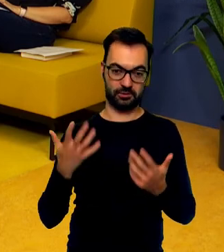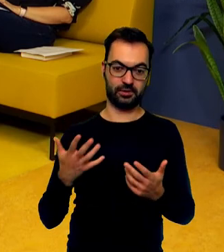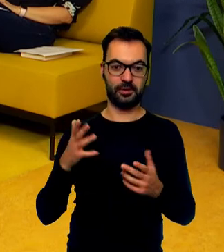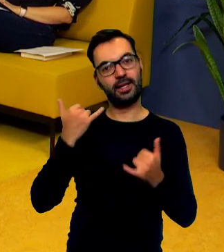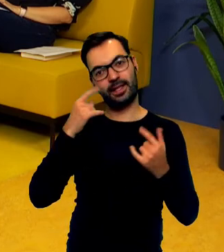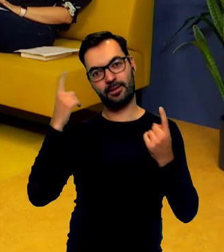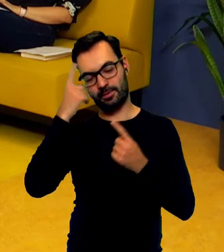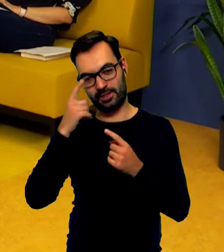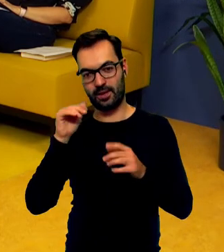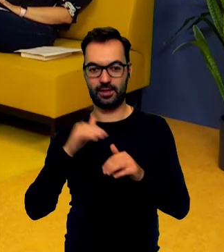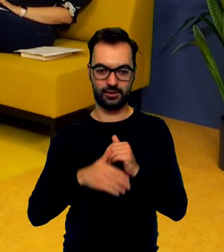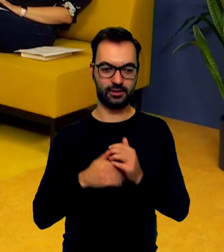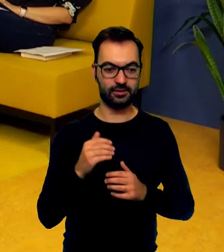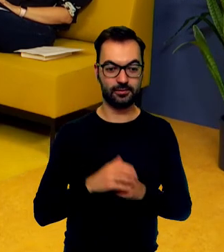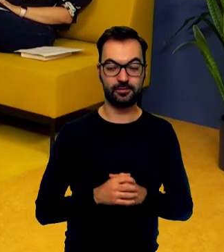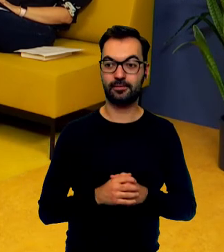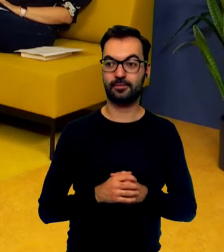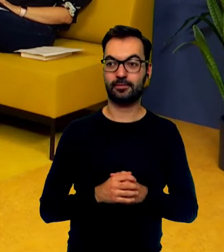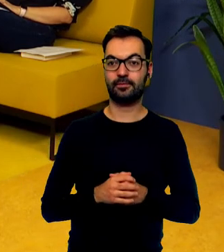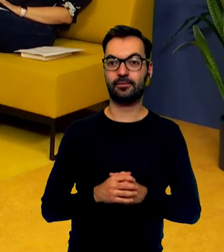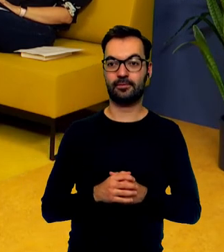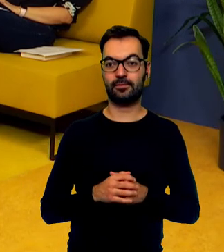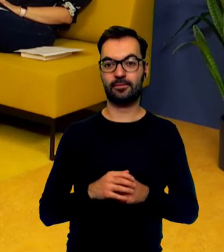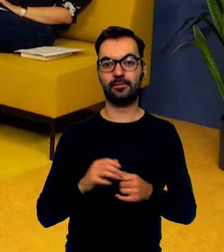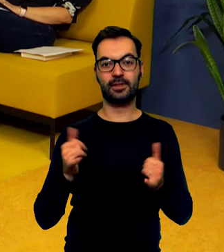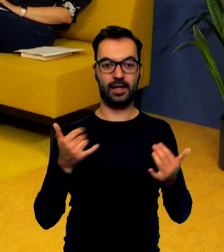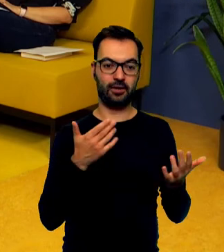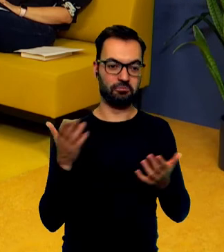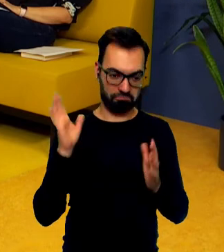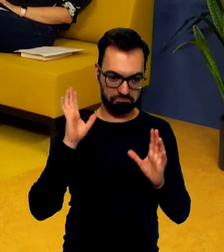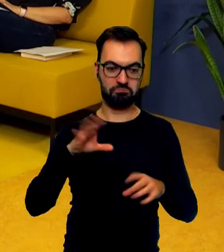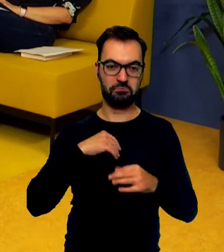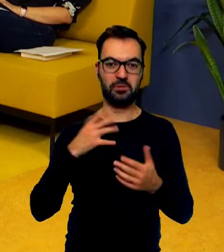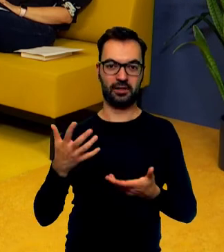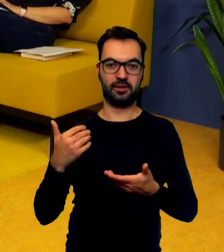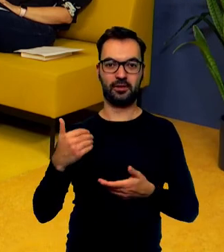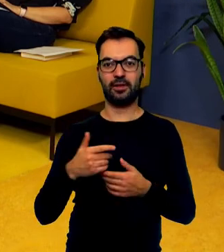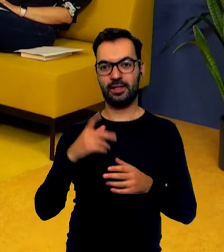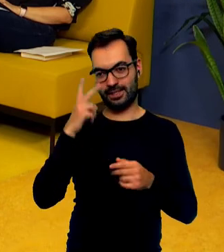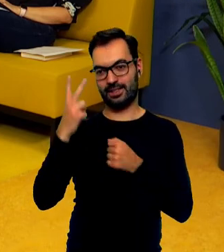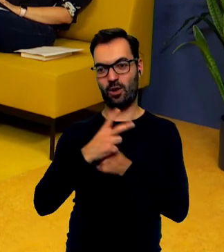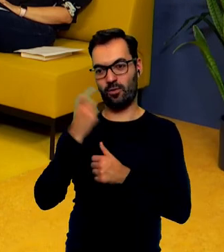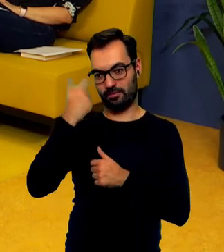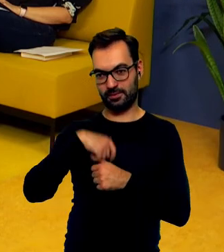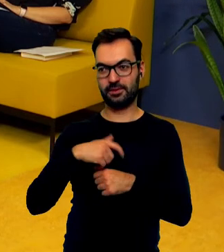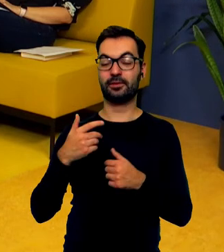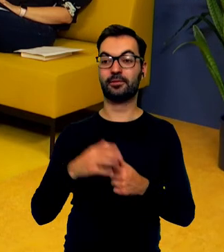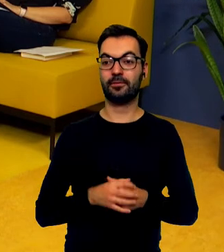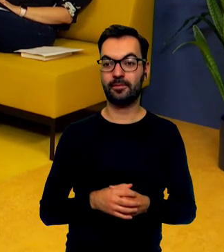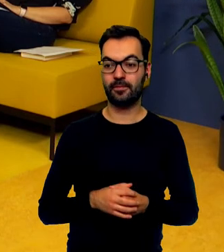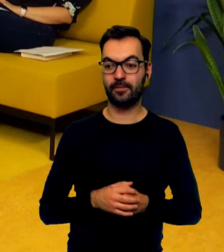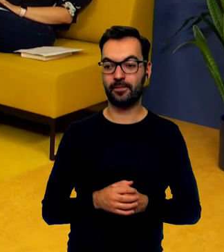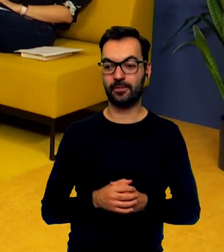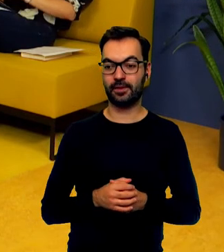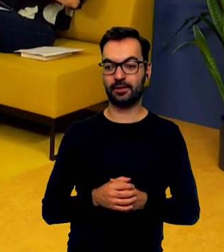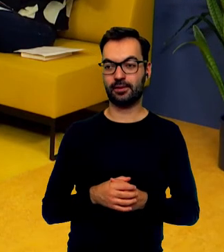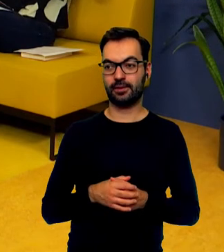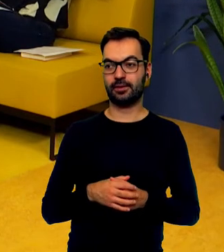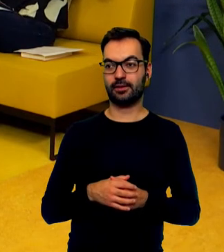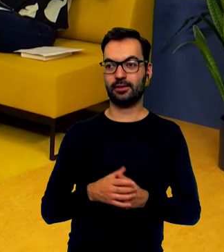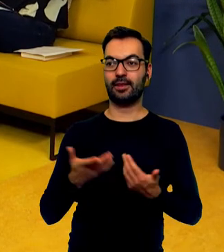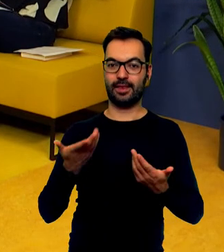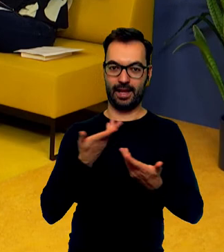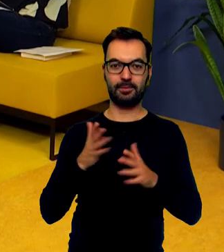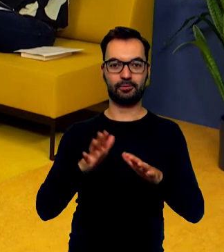miały inne na ten temat zdanie i jakoś gotowe były mi trochę zaufać i powierzyć pewne przestrzenie. I z